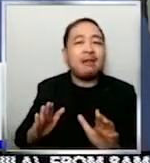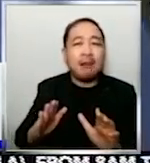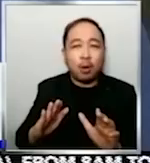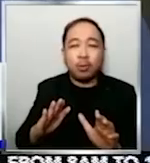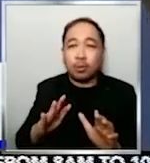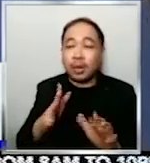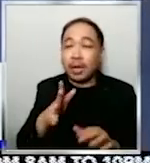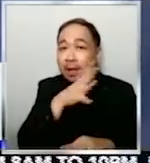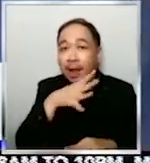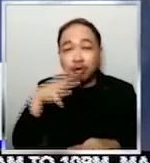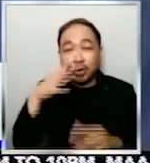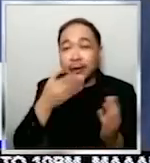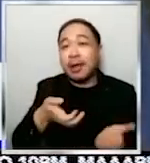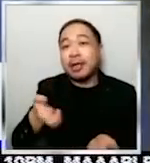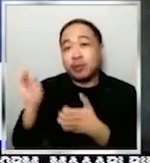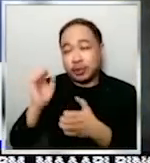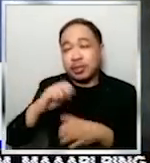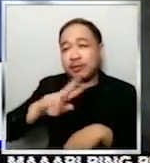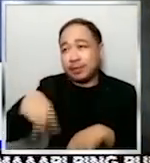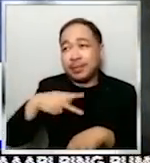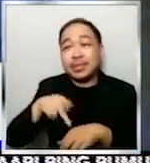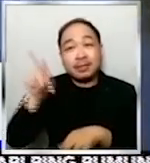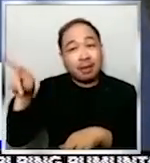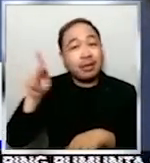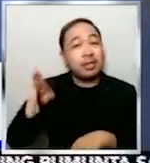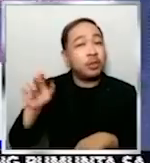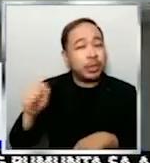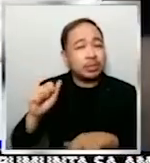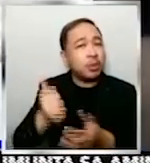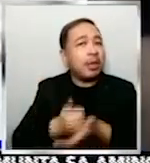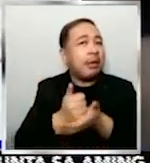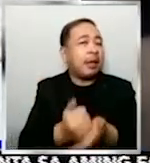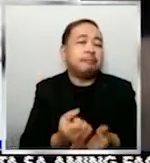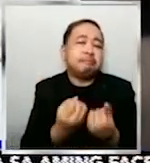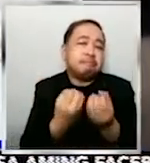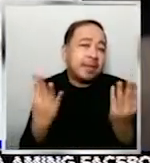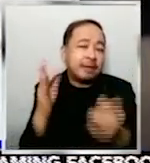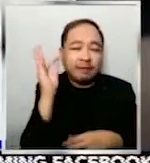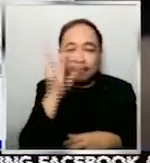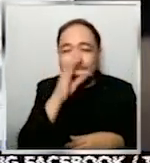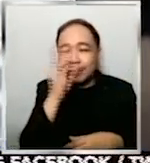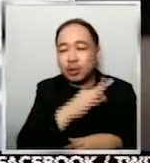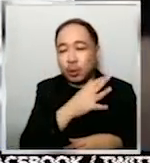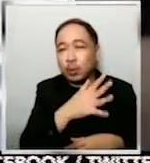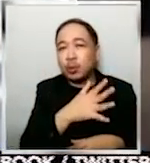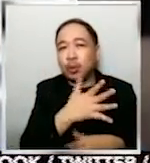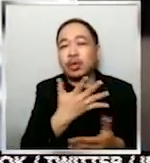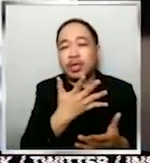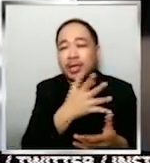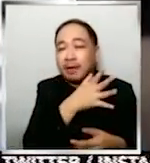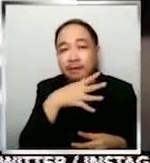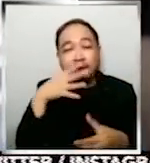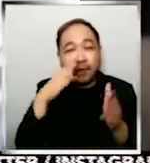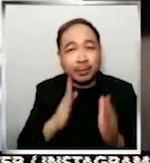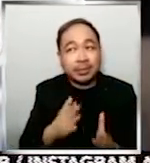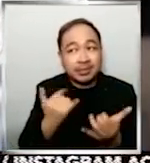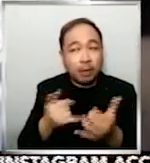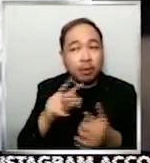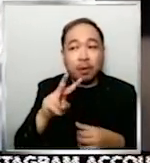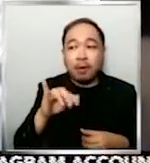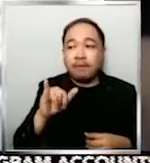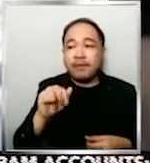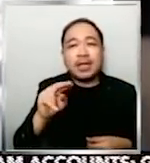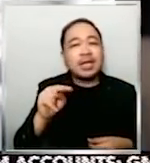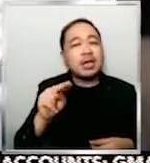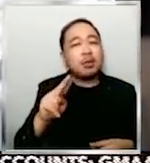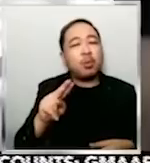ng Pilipinas upang matulungan ang milyong-milyong magsasakang Pinoy. Nanawagan si Senador Joel Villanueva na magtatag ng Philippine